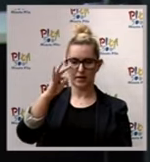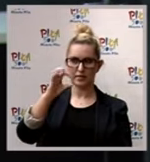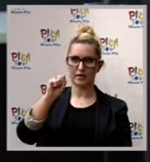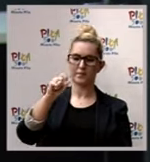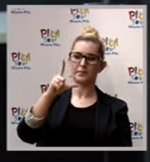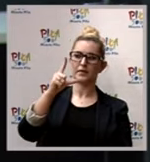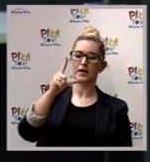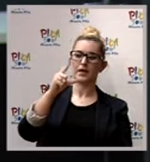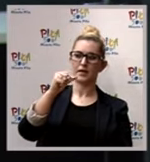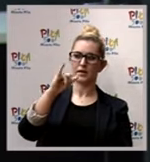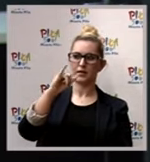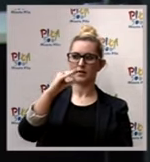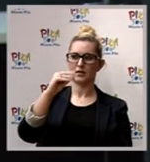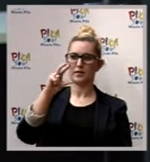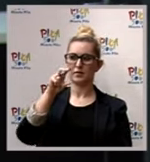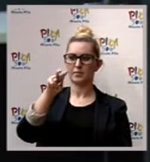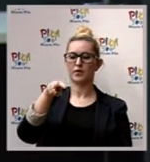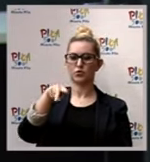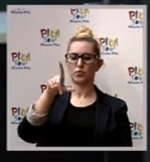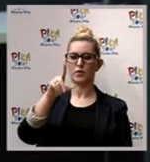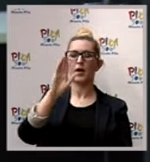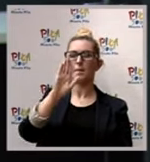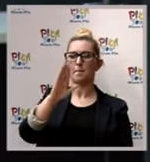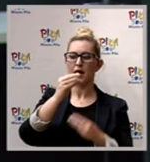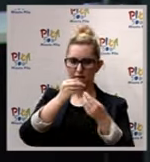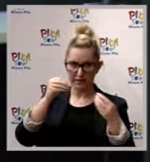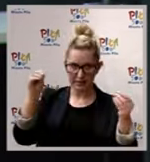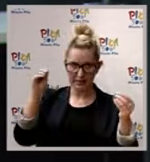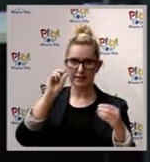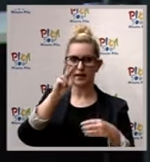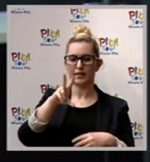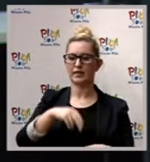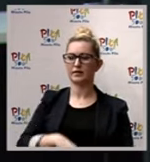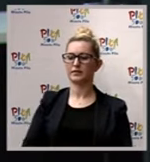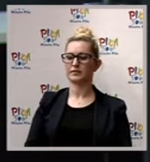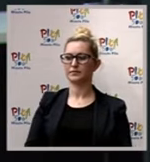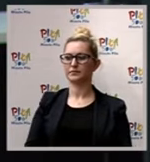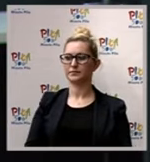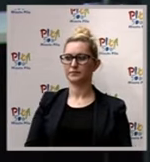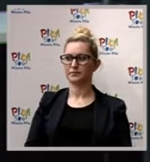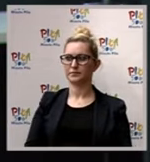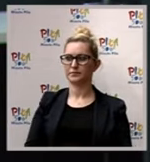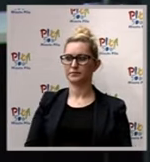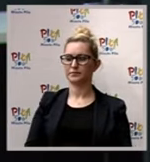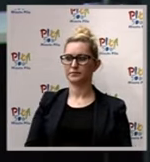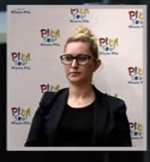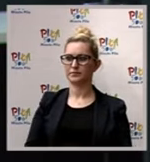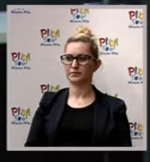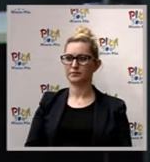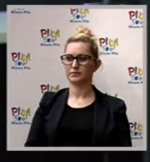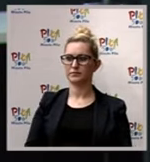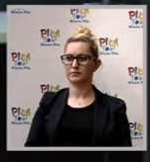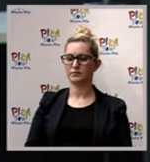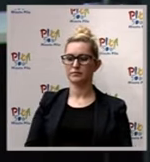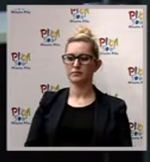stwierdza, że kandydatka Elżbieta Pieczul uzyskała więcej głosów za wyborem niż przeciw wyborowi i została wybrana na